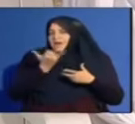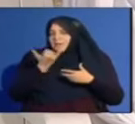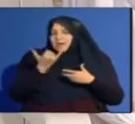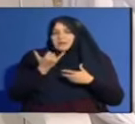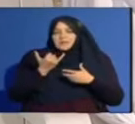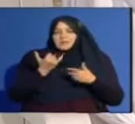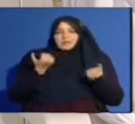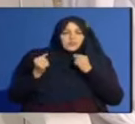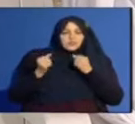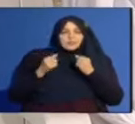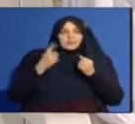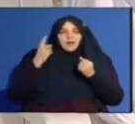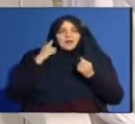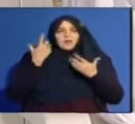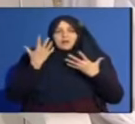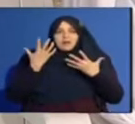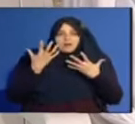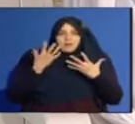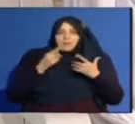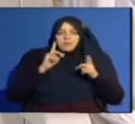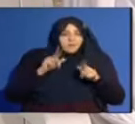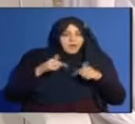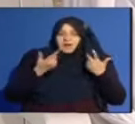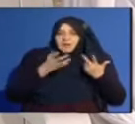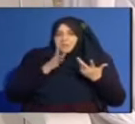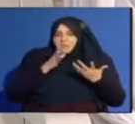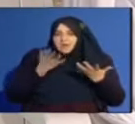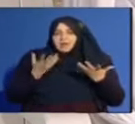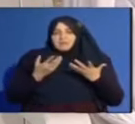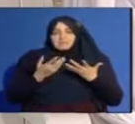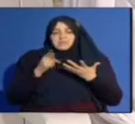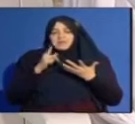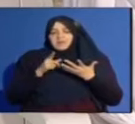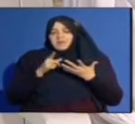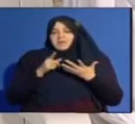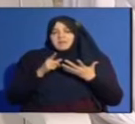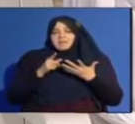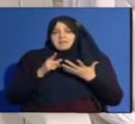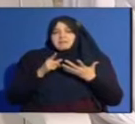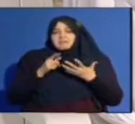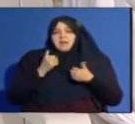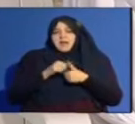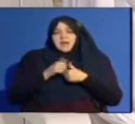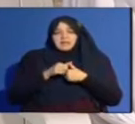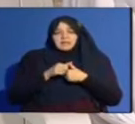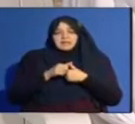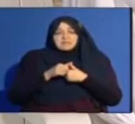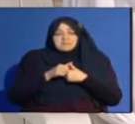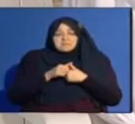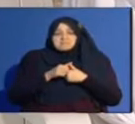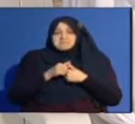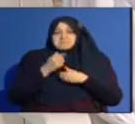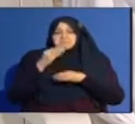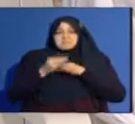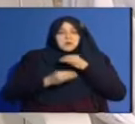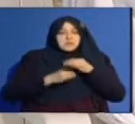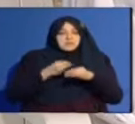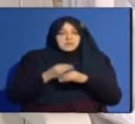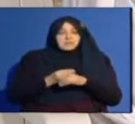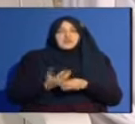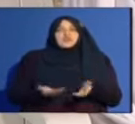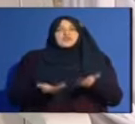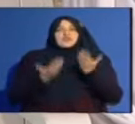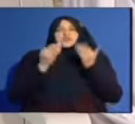الاقتصاد العالمي لا يزال هذا الوباء قائما، نسأل الله عز وجل أن يعجل